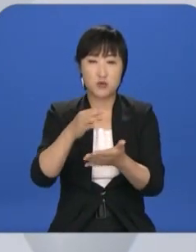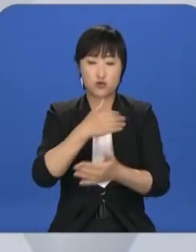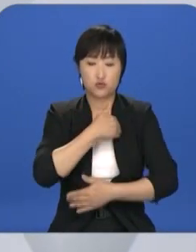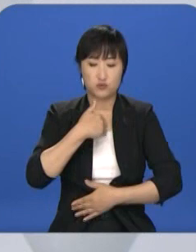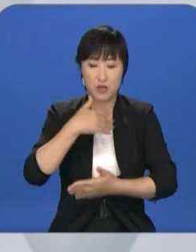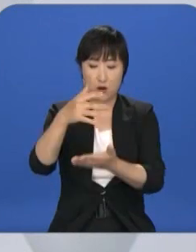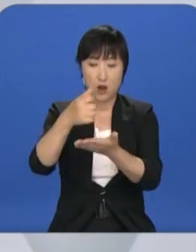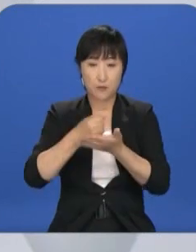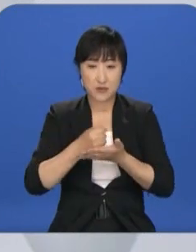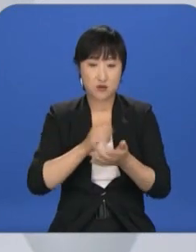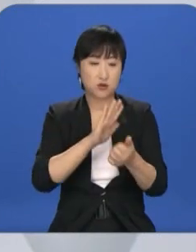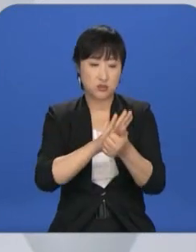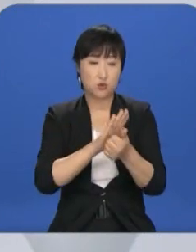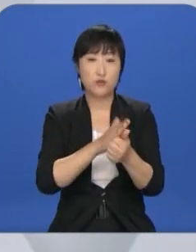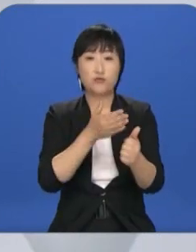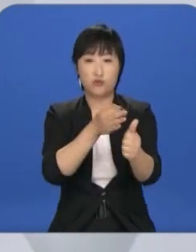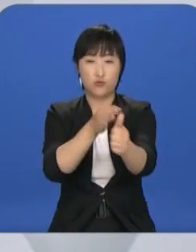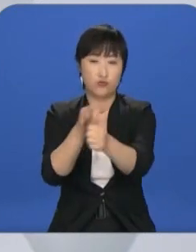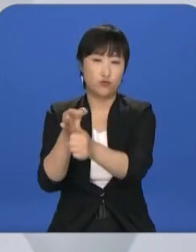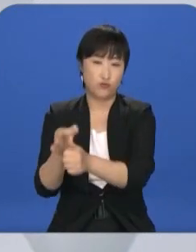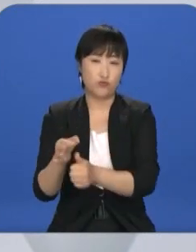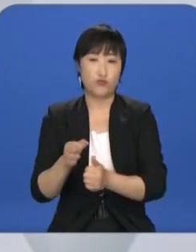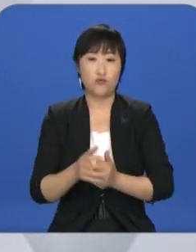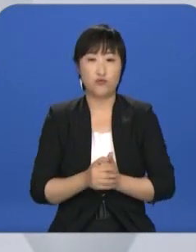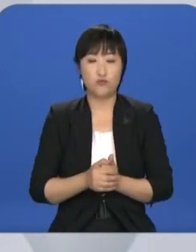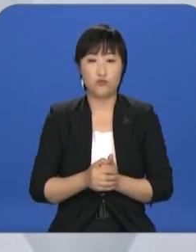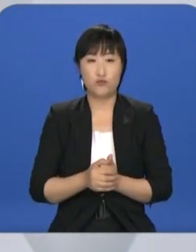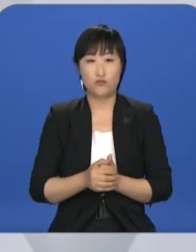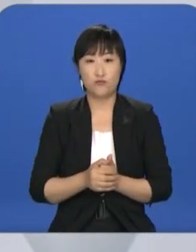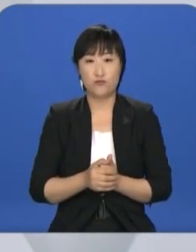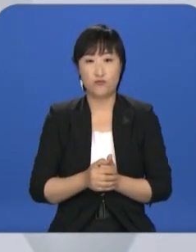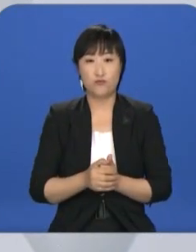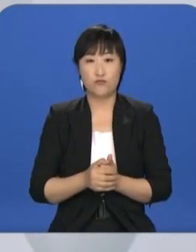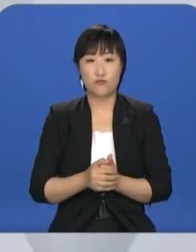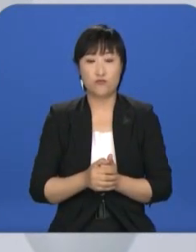예산을 확대해서 지원을 해가지고